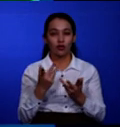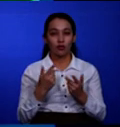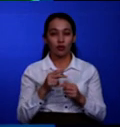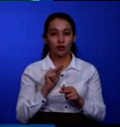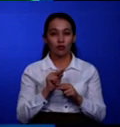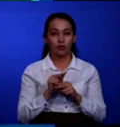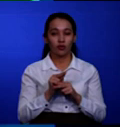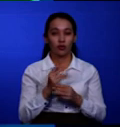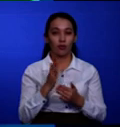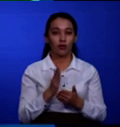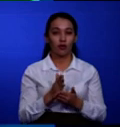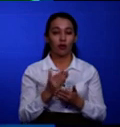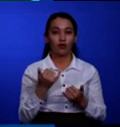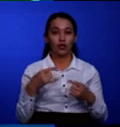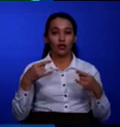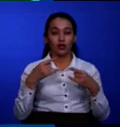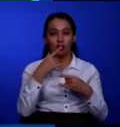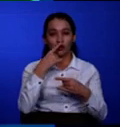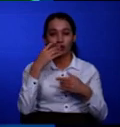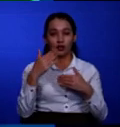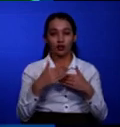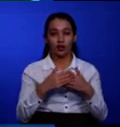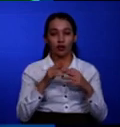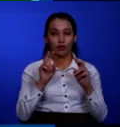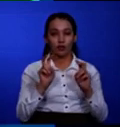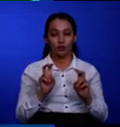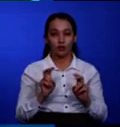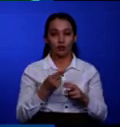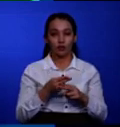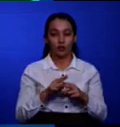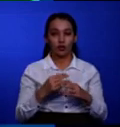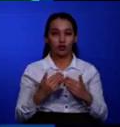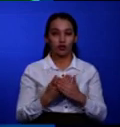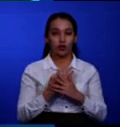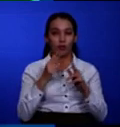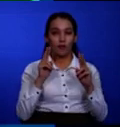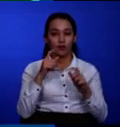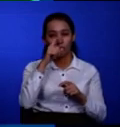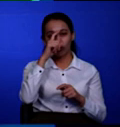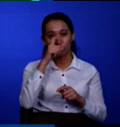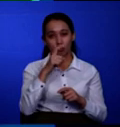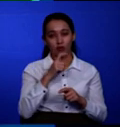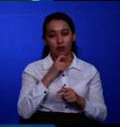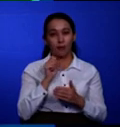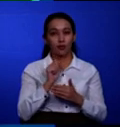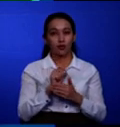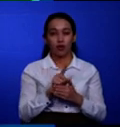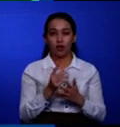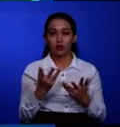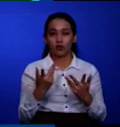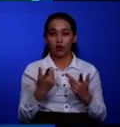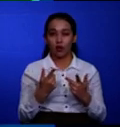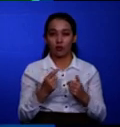o'taman. Hozir siz ekran qarshisiga yaqinroq o'tirib oling. Chunki yangi mavzuni tushunmasdan turib, siz misol va masalalar